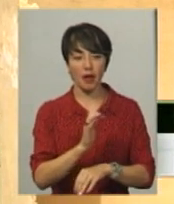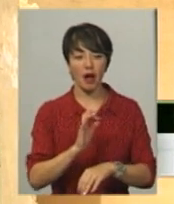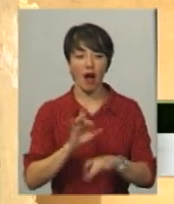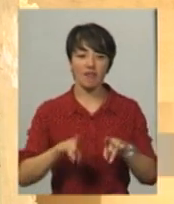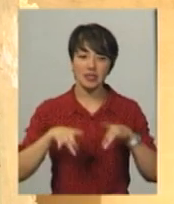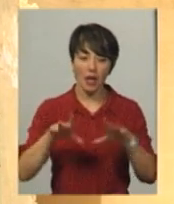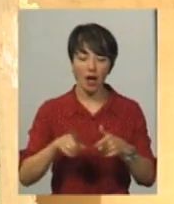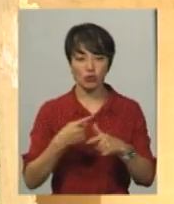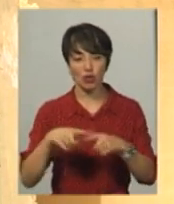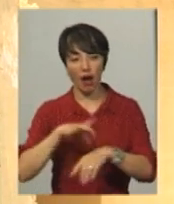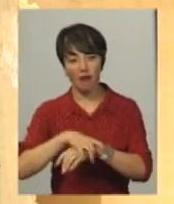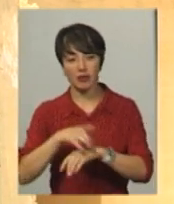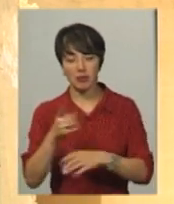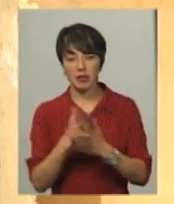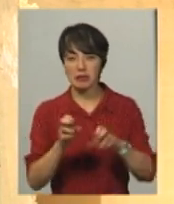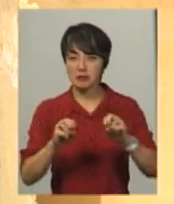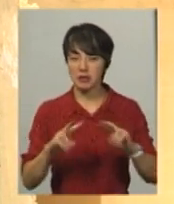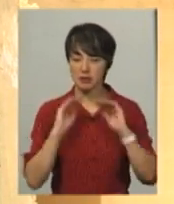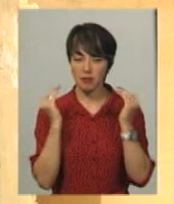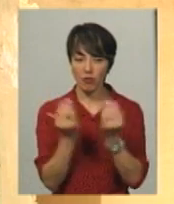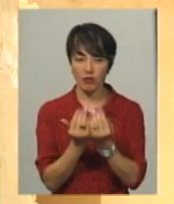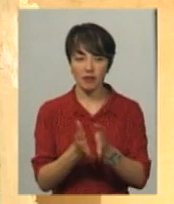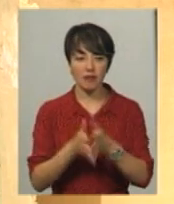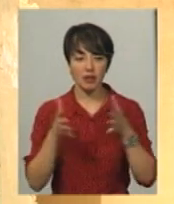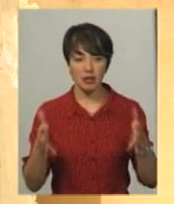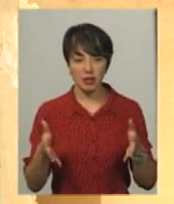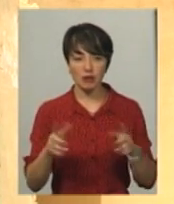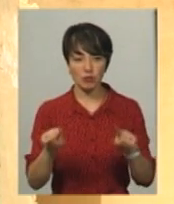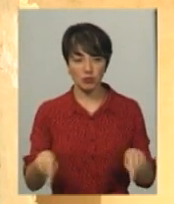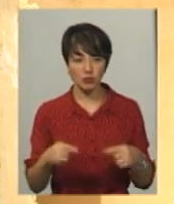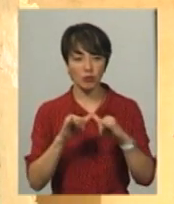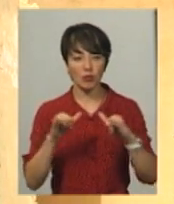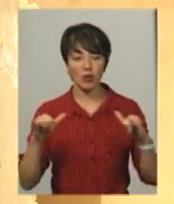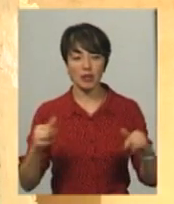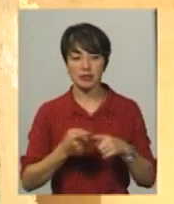Африку. Там є спеціальні питомники, заповідники великі, де встановлюють